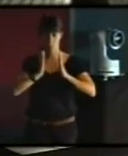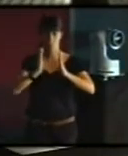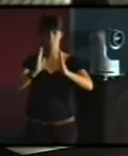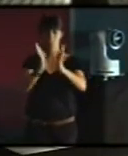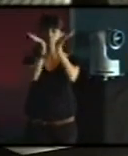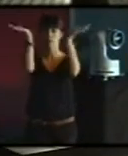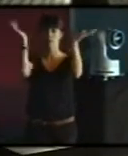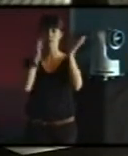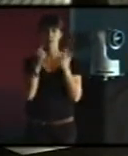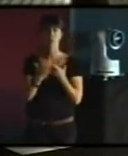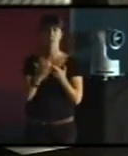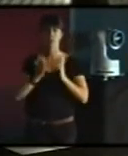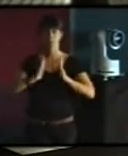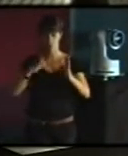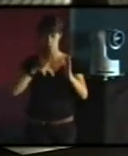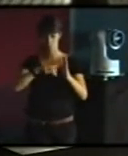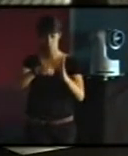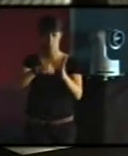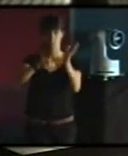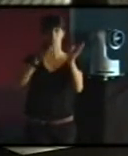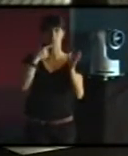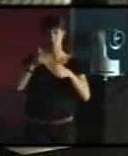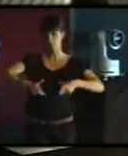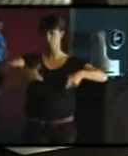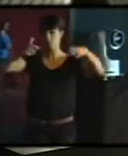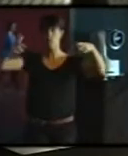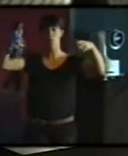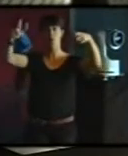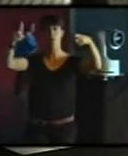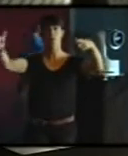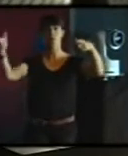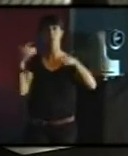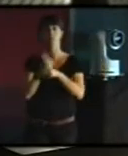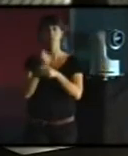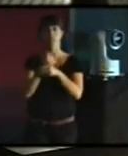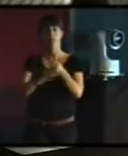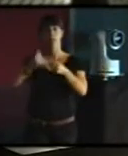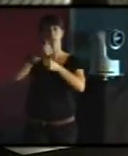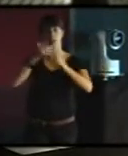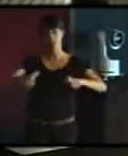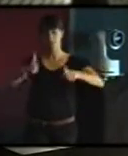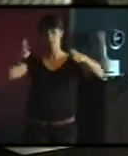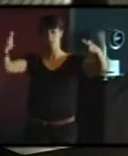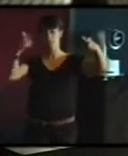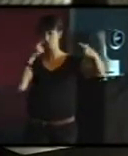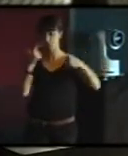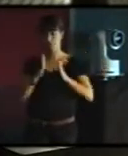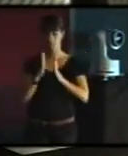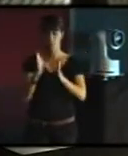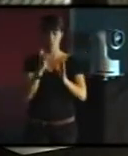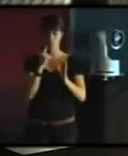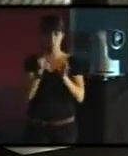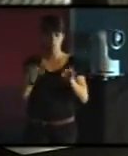ouverts dans le complexe que vous avez bâti. Donc le non-bâti dans le bâti, c'est plus que les cours, c'est pas les